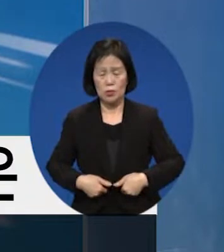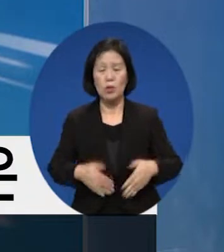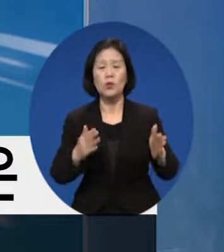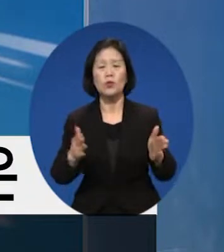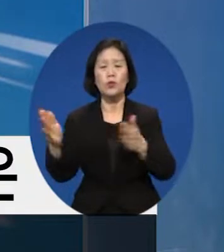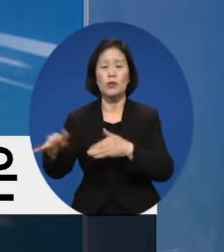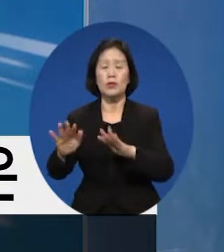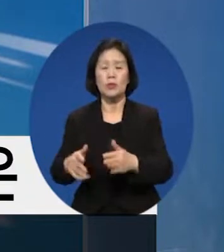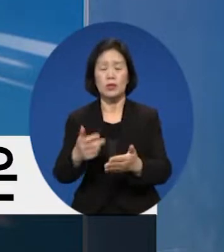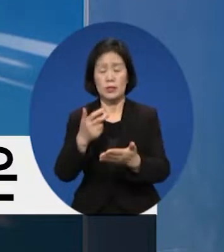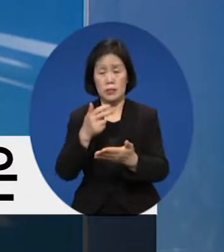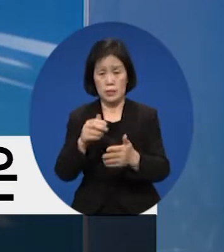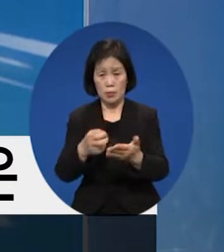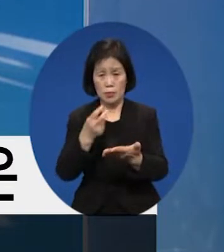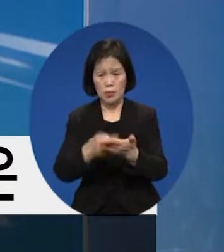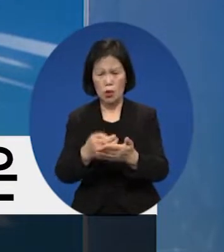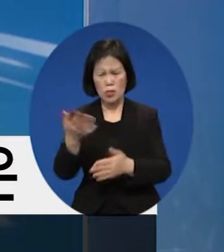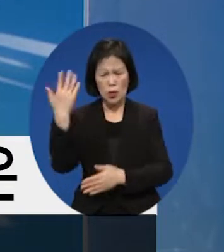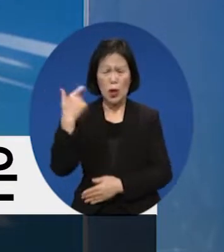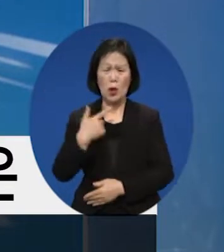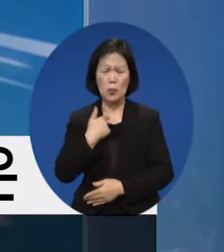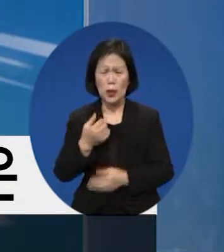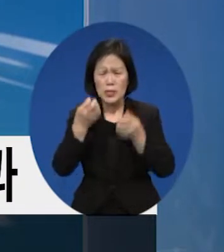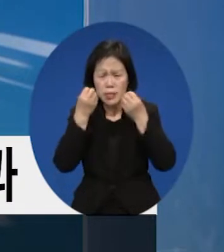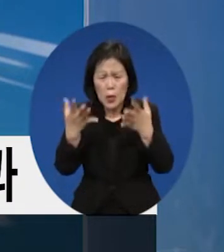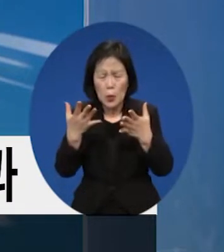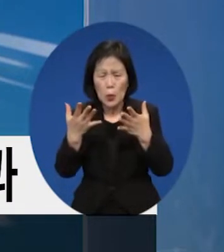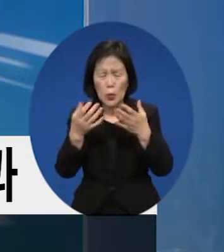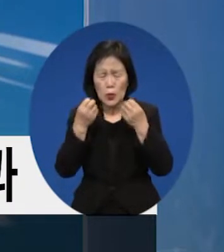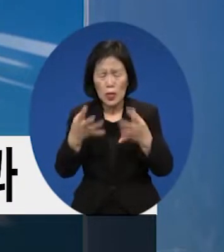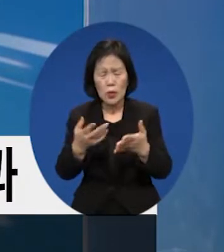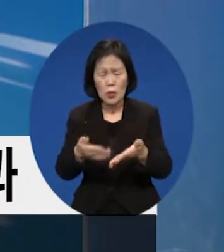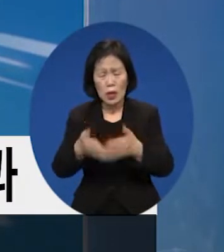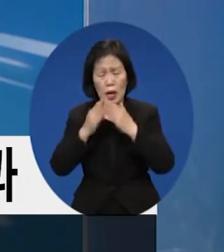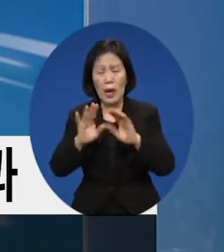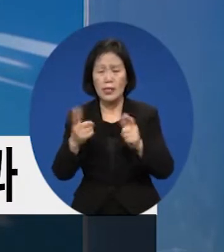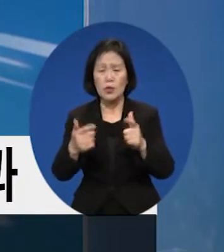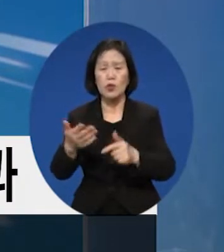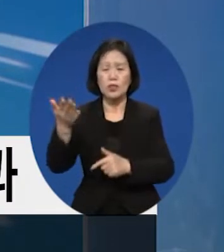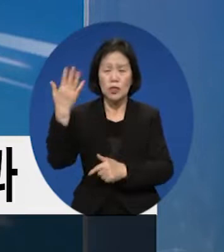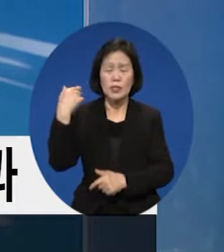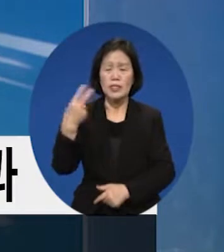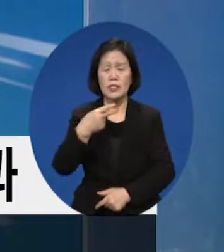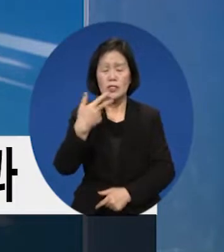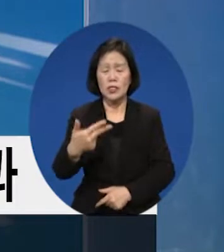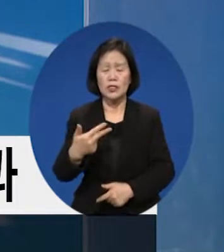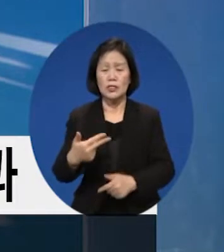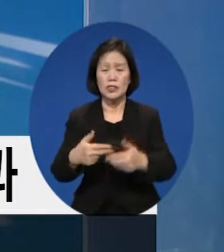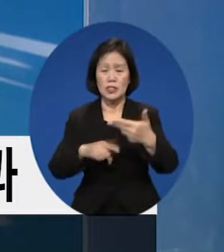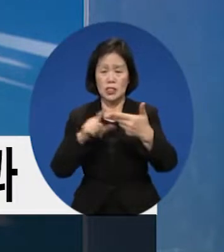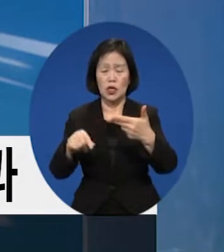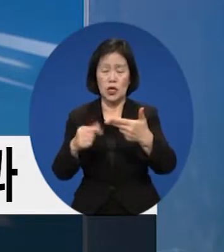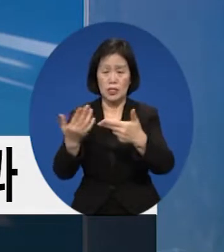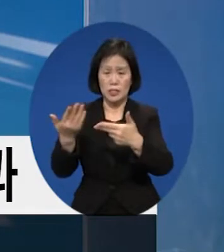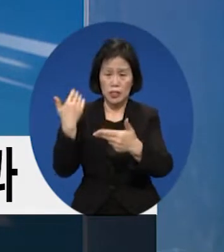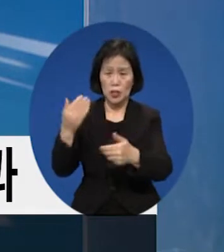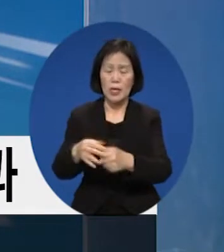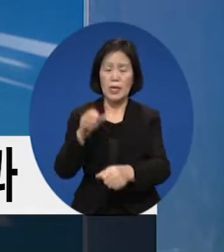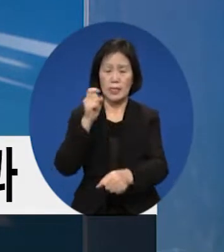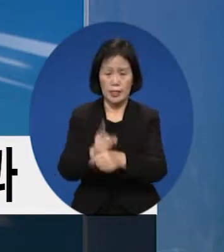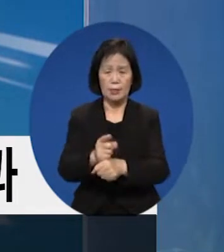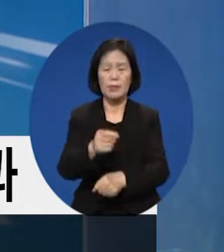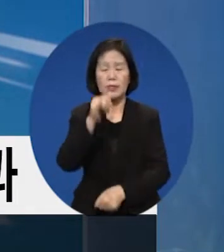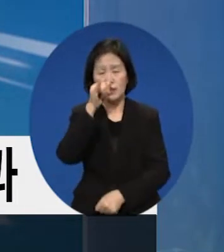제도가 이번에 그러면 과연 아주 없던 제도가 새롭게 도입되는 것이냐? 그렇지 않습니다. 원래 2000년 7월 법 개정 전까지만 해도 이미